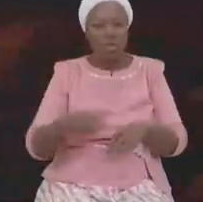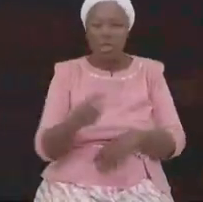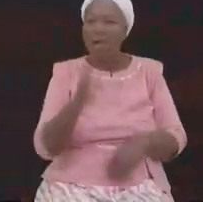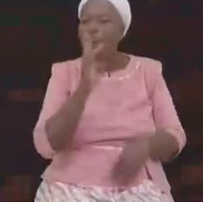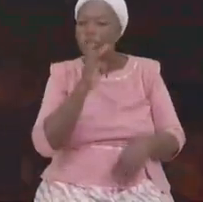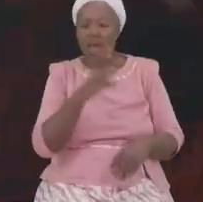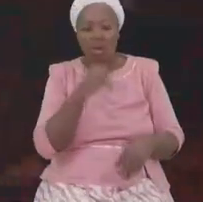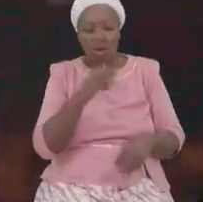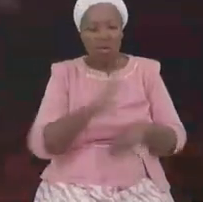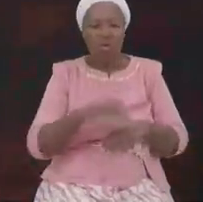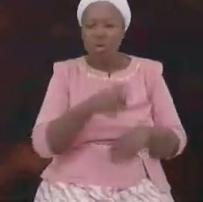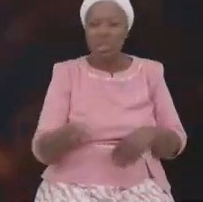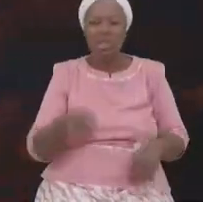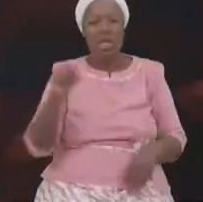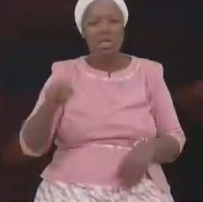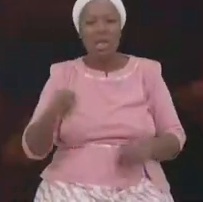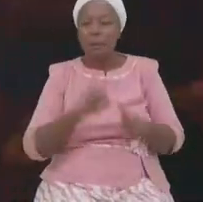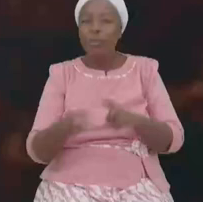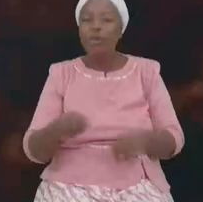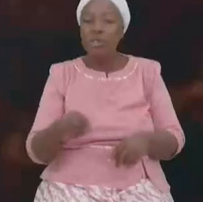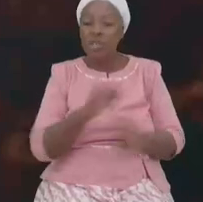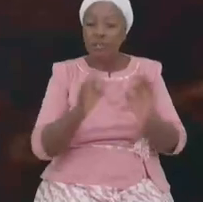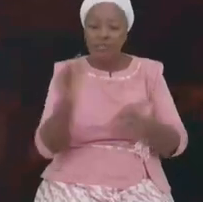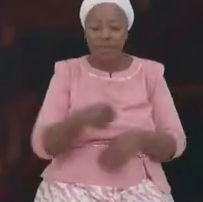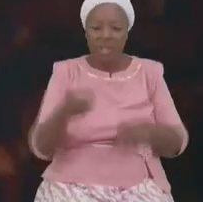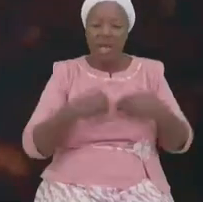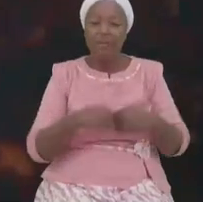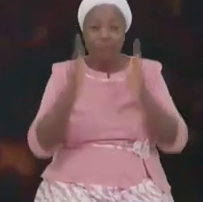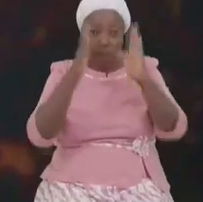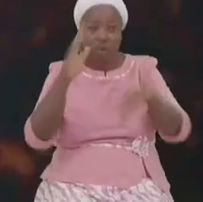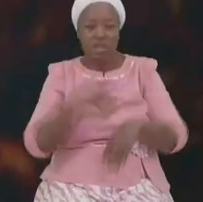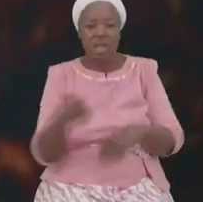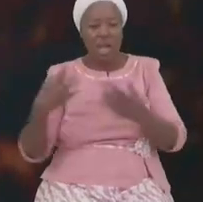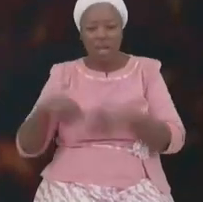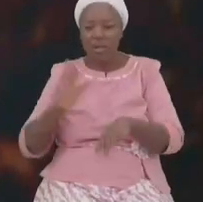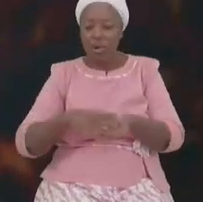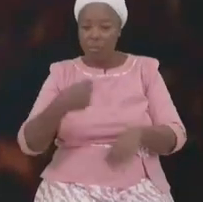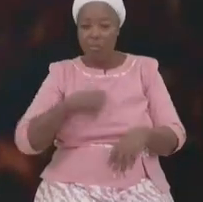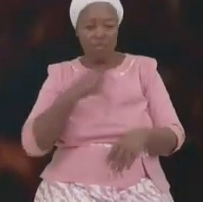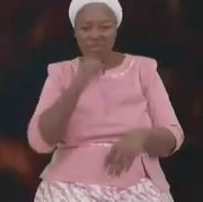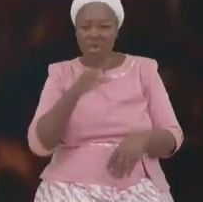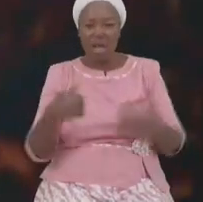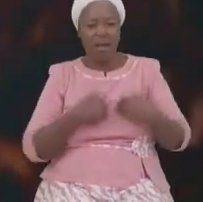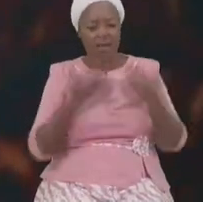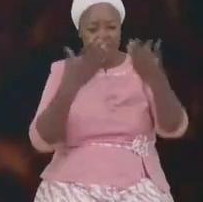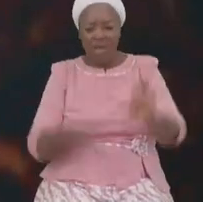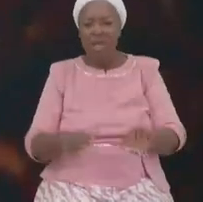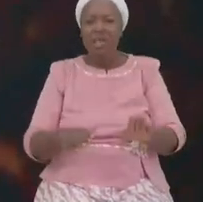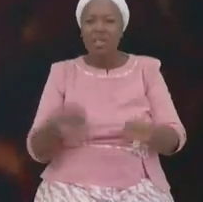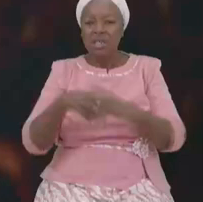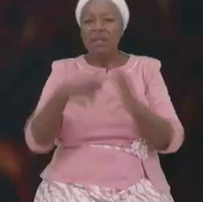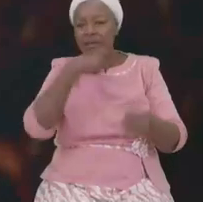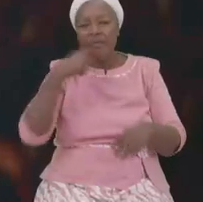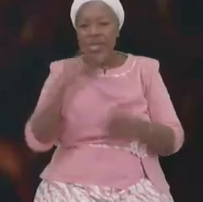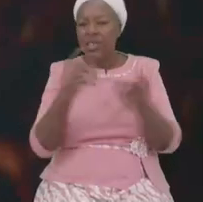besoins, s'ils avaient concentré le cœur sur moi, ils n'auraient pas péri dans le désert. 600 000